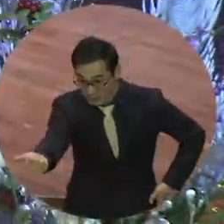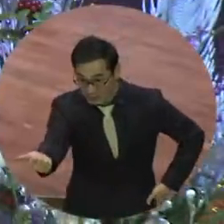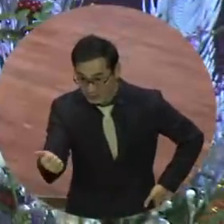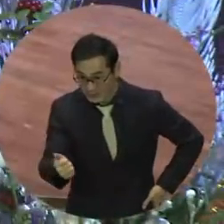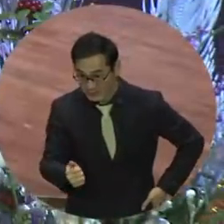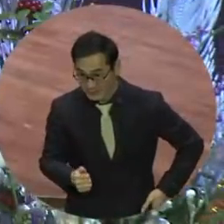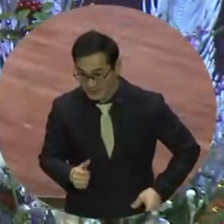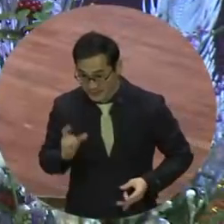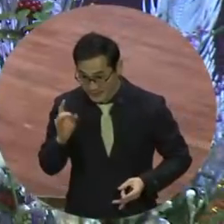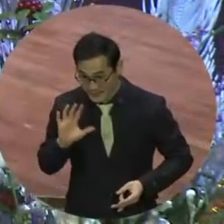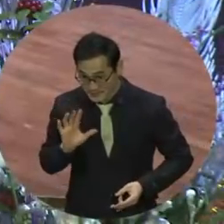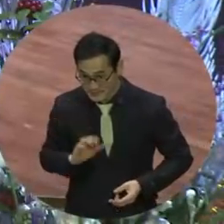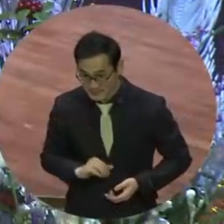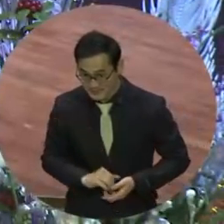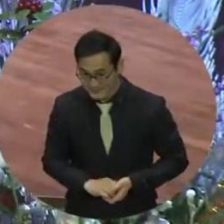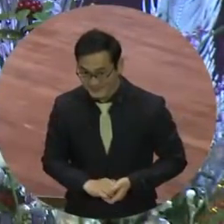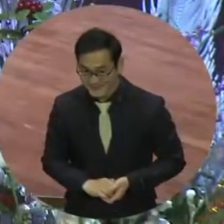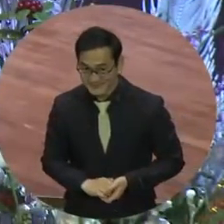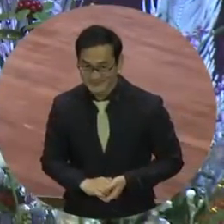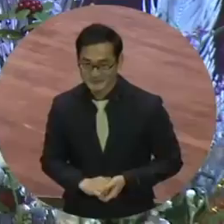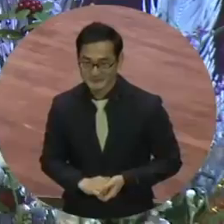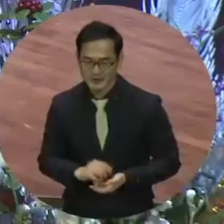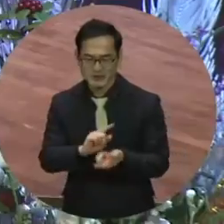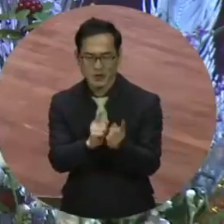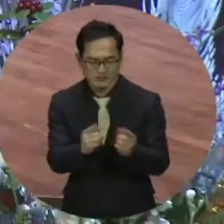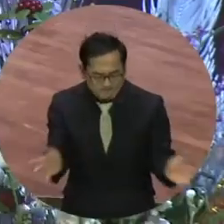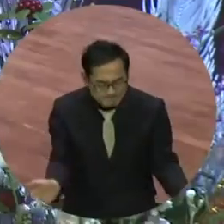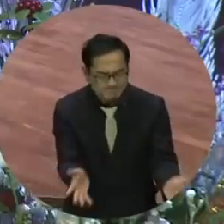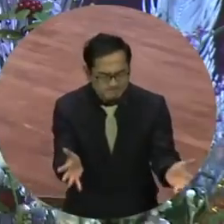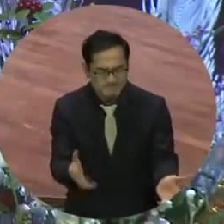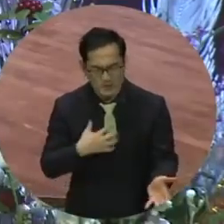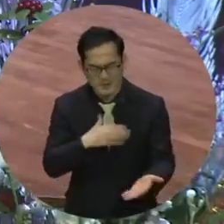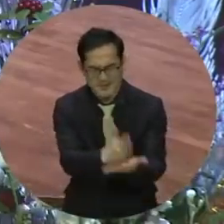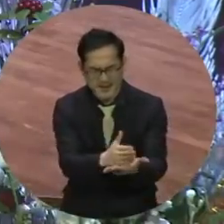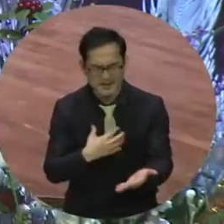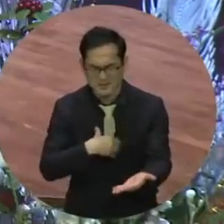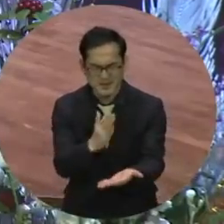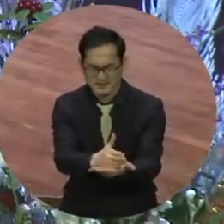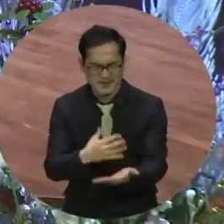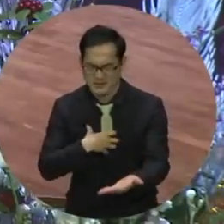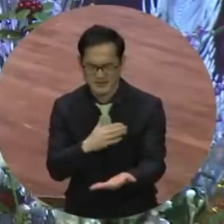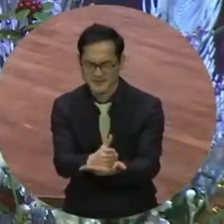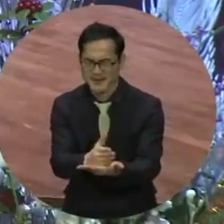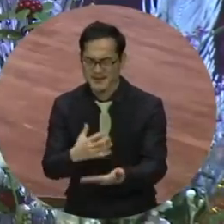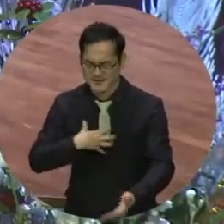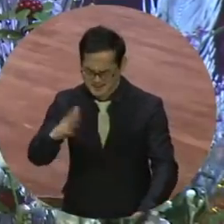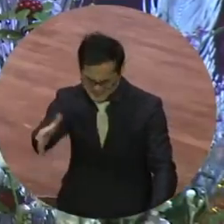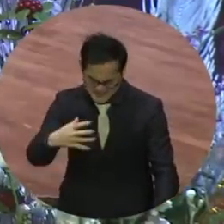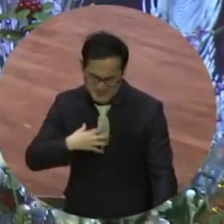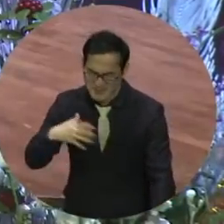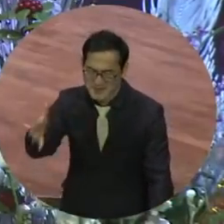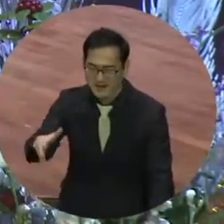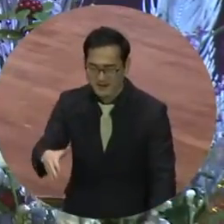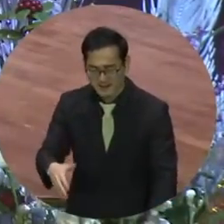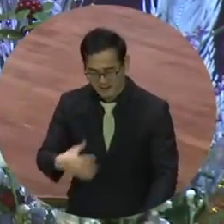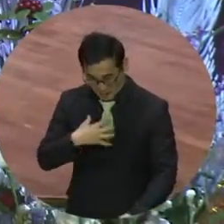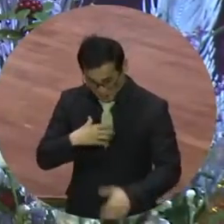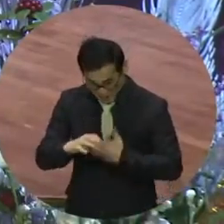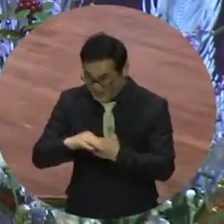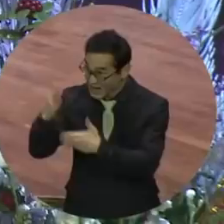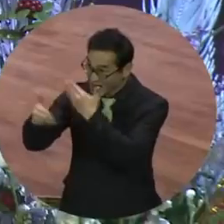벗어나야 돼요. 서로 격려하세요. 서로 이야기해 주세요. 염려하지 마라. 근심하지 마라. 하나님 모독하는 거야